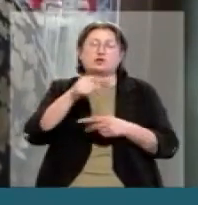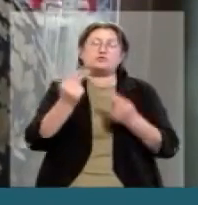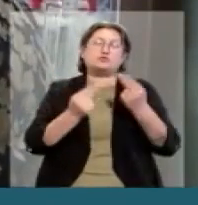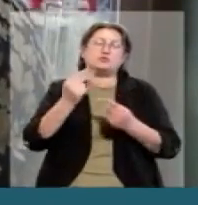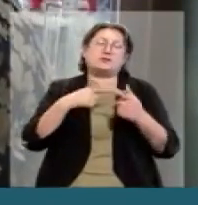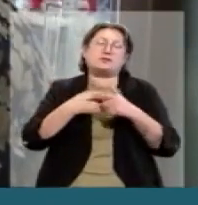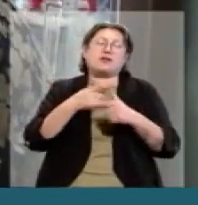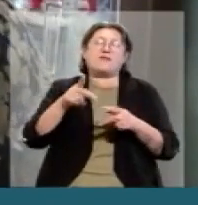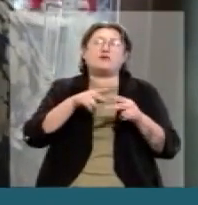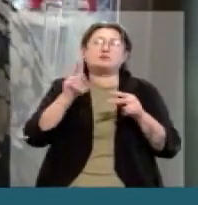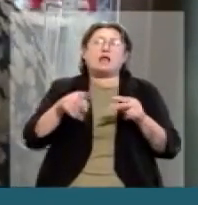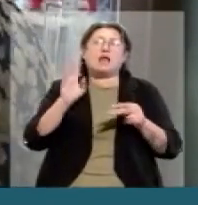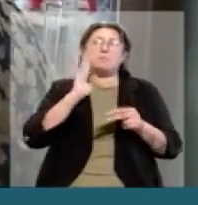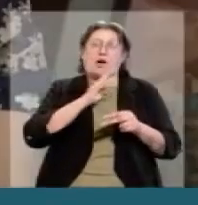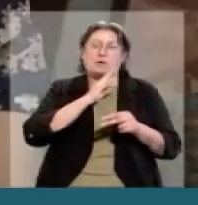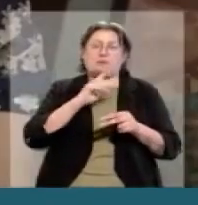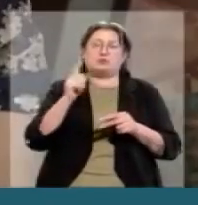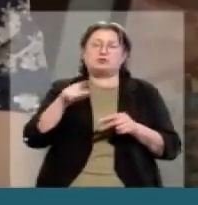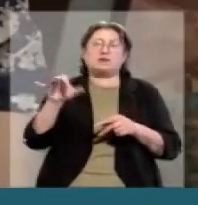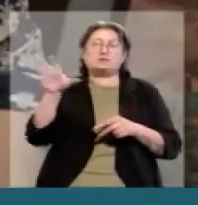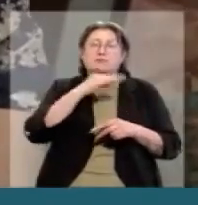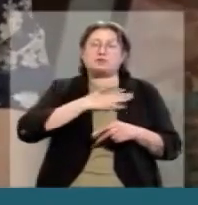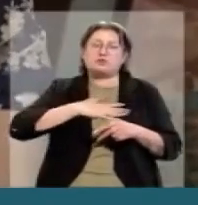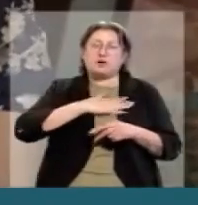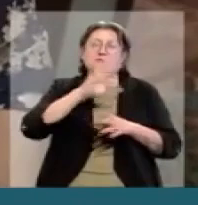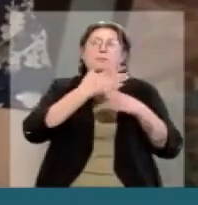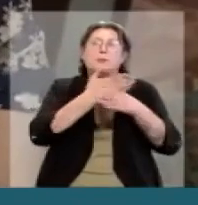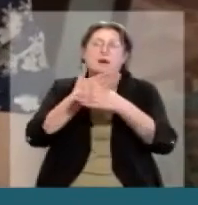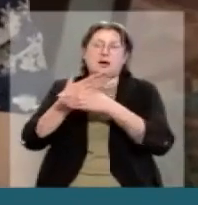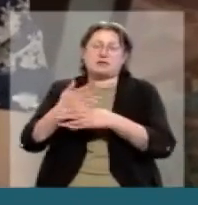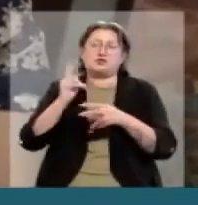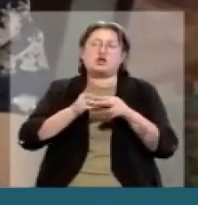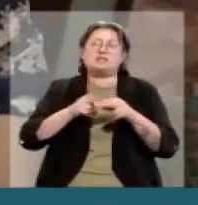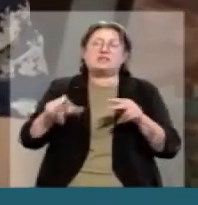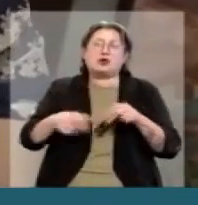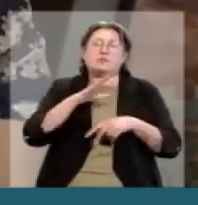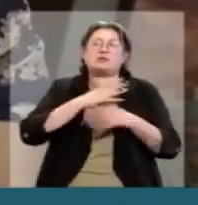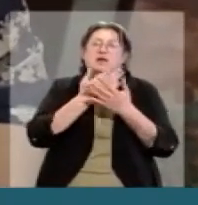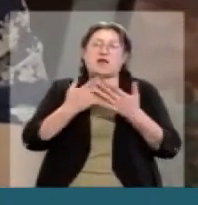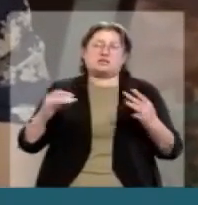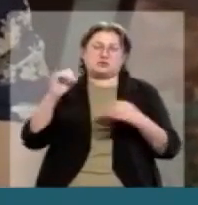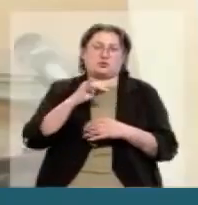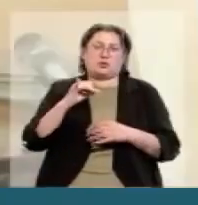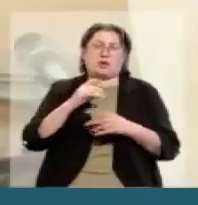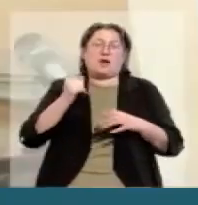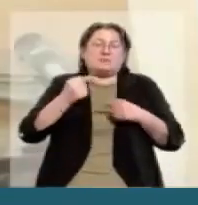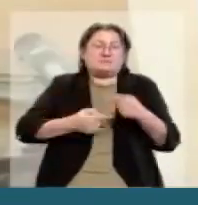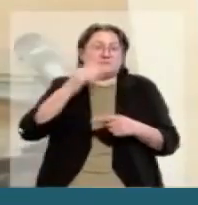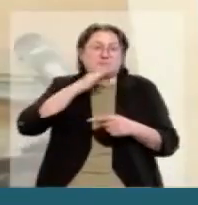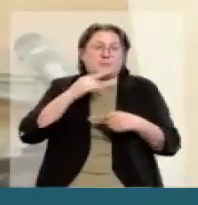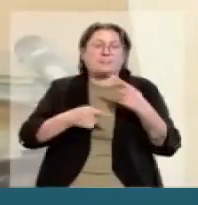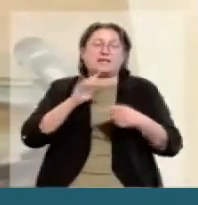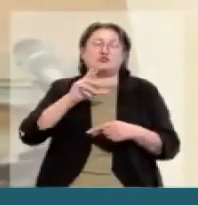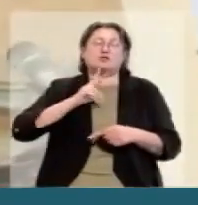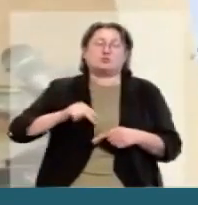шуточно называли «вокзальная мама», потому что за всех переживала, всем помогала. На железной дороге бывают разные истории. По стопам родителей пошла